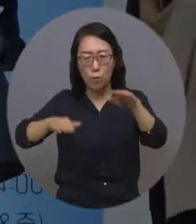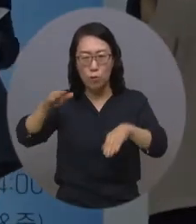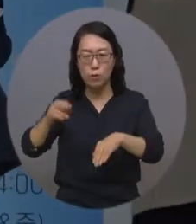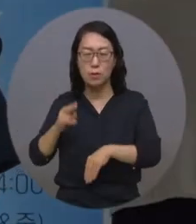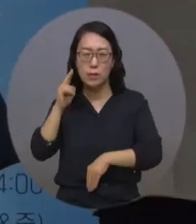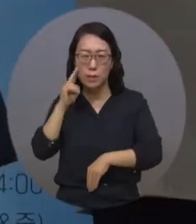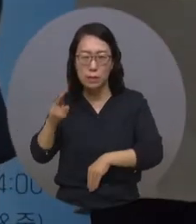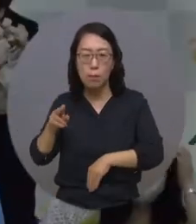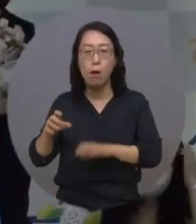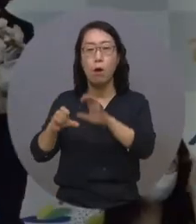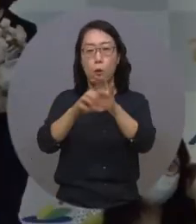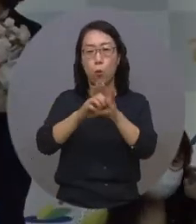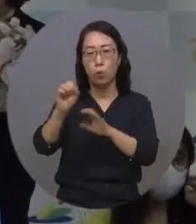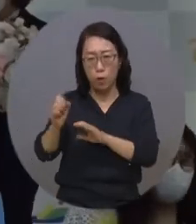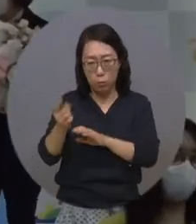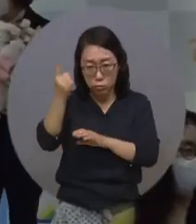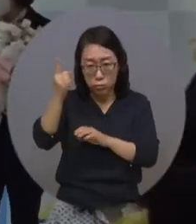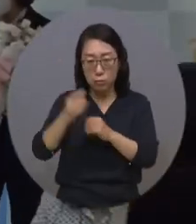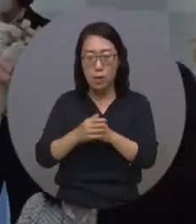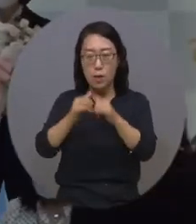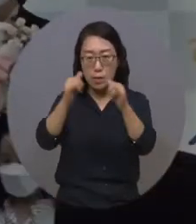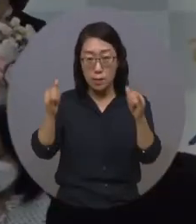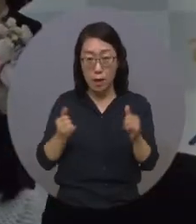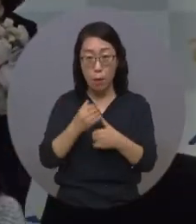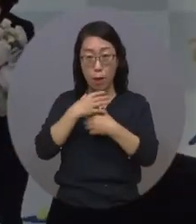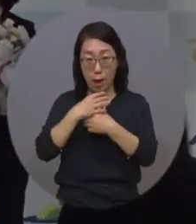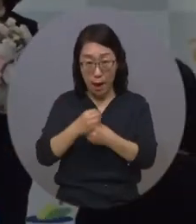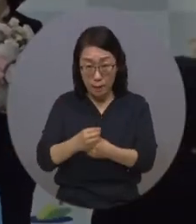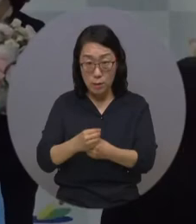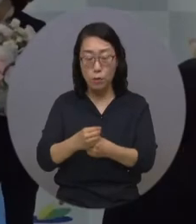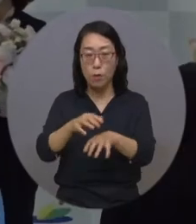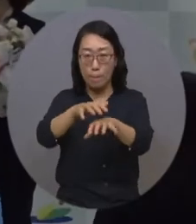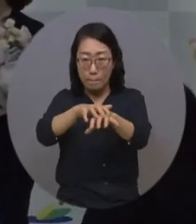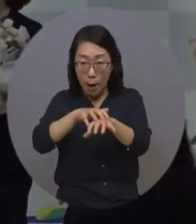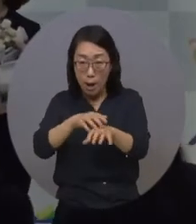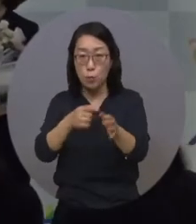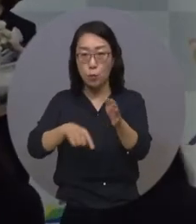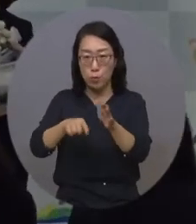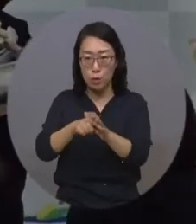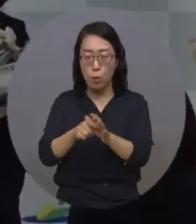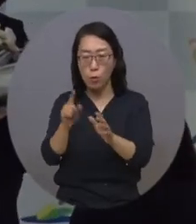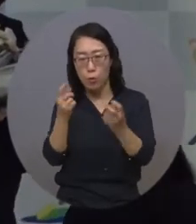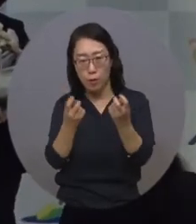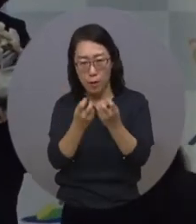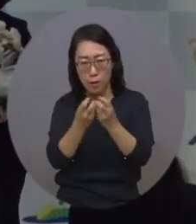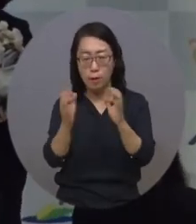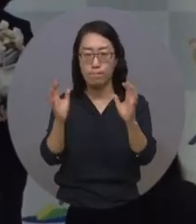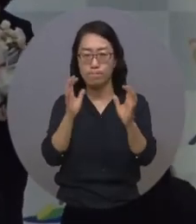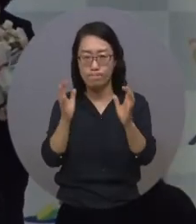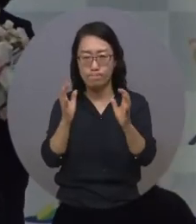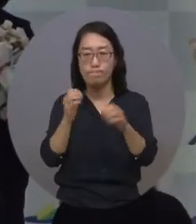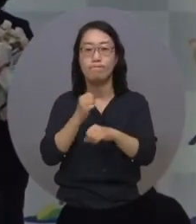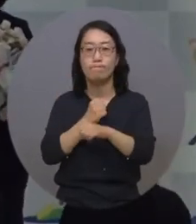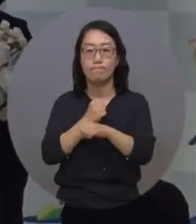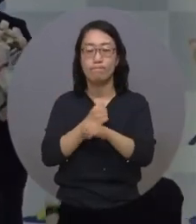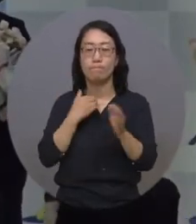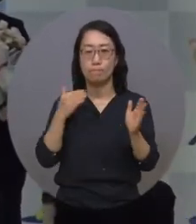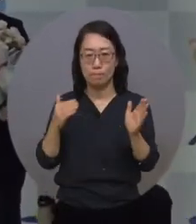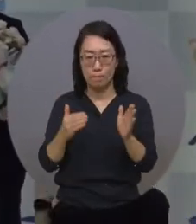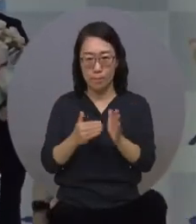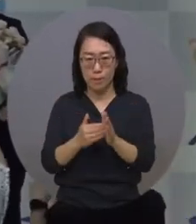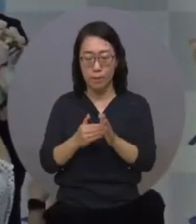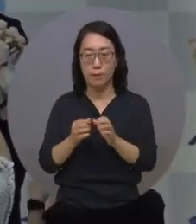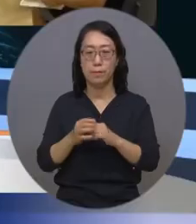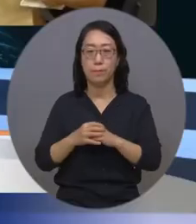코로나19 시대에 더 촘촘한 사회안전망을 구축하기 위한 방안을 모색하는 자리였습니다. 복지TV 뉴스 조은빈입니다.